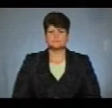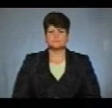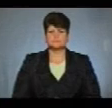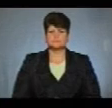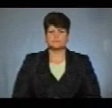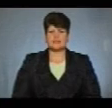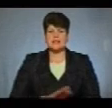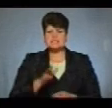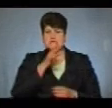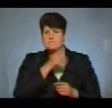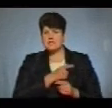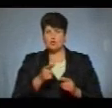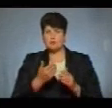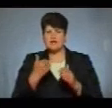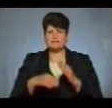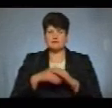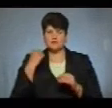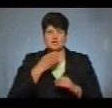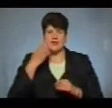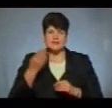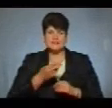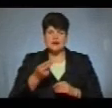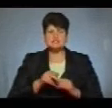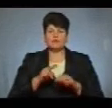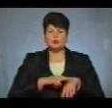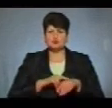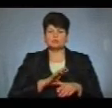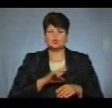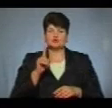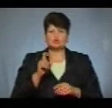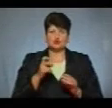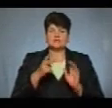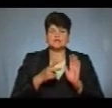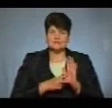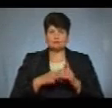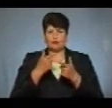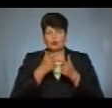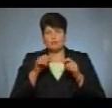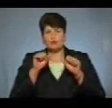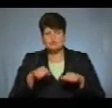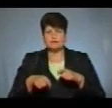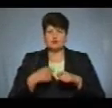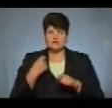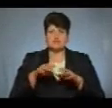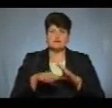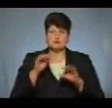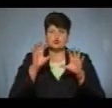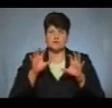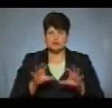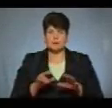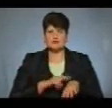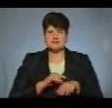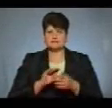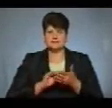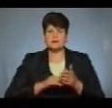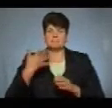За період передвиборчої агітації до поліції надійшло 107 повідомлень про можливі порушення виборчого законодавства. Поліцейські склали